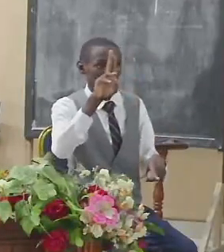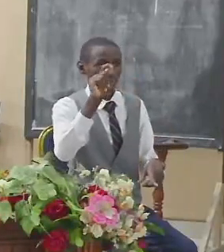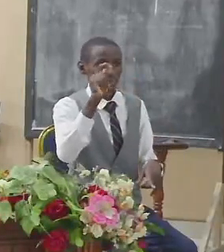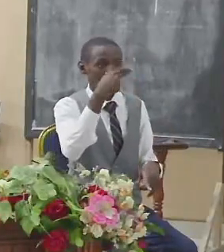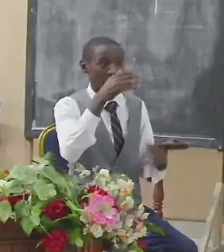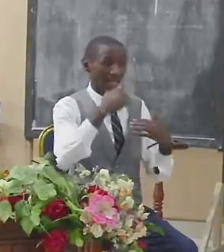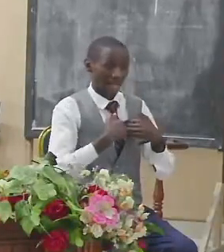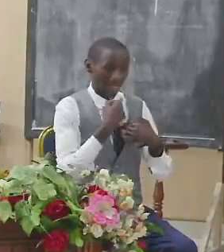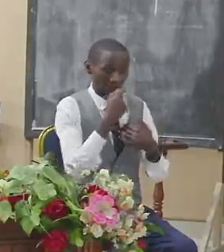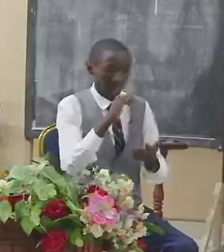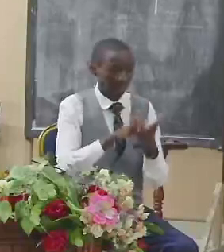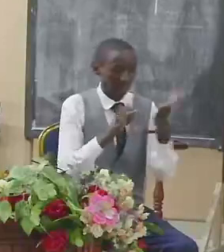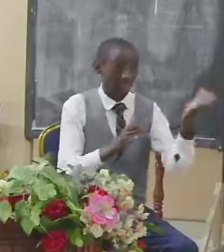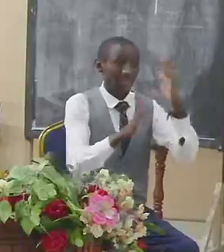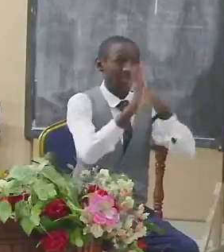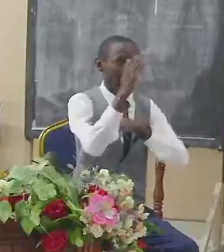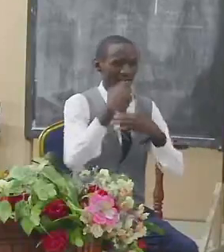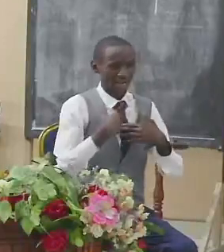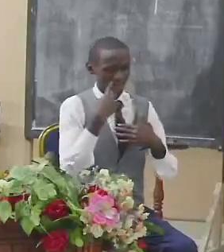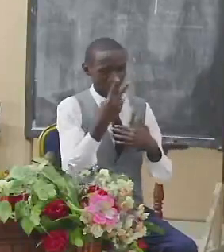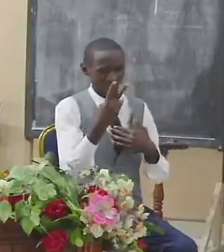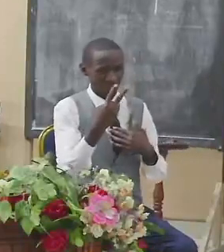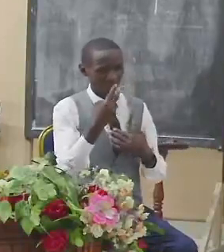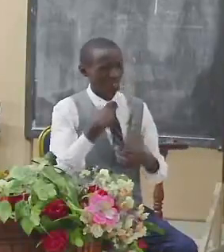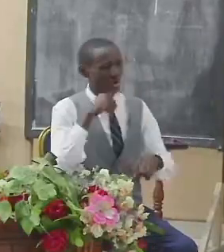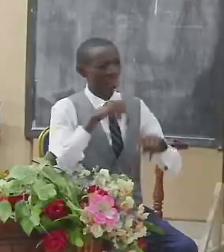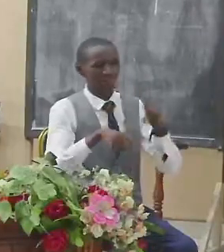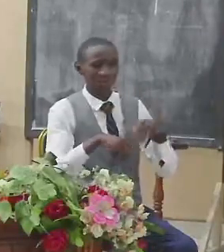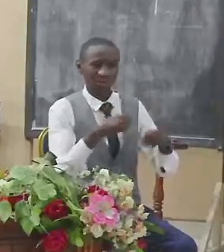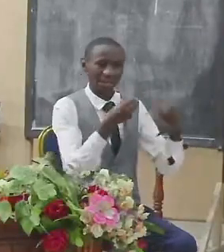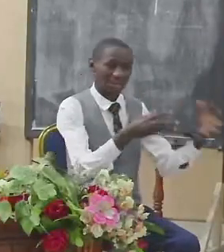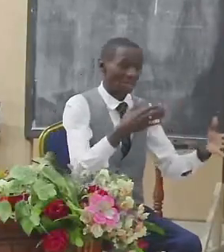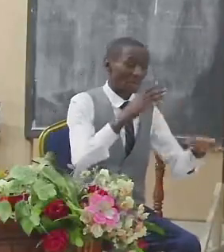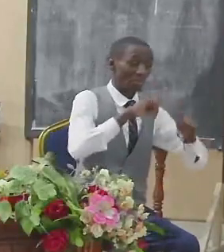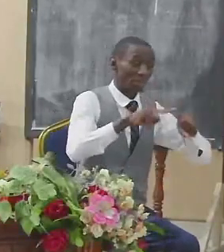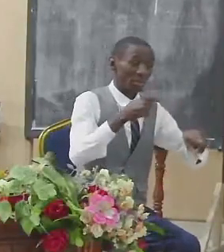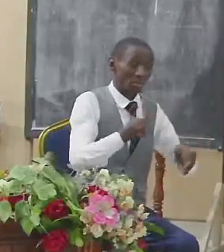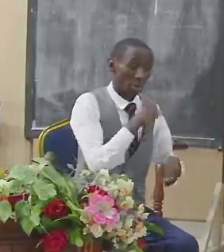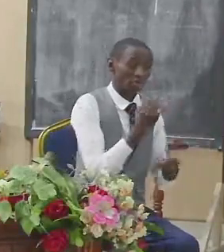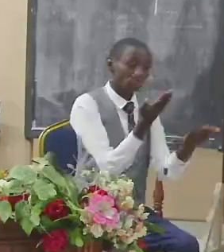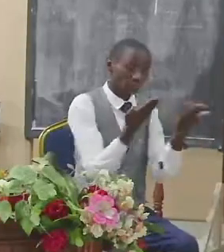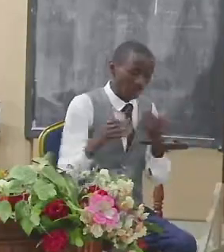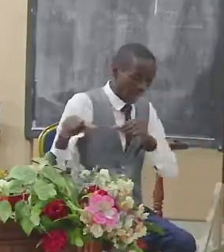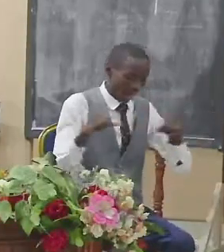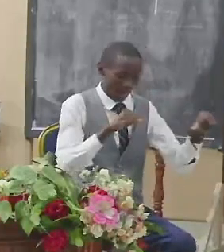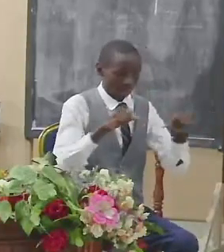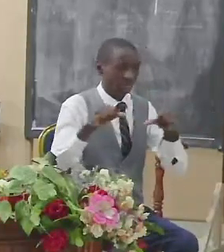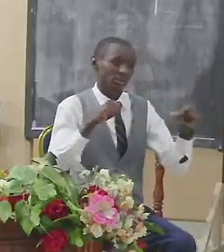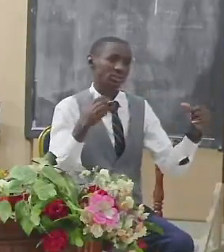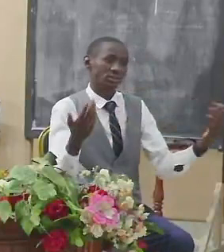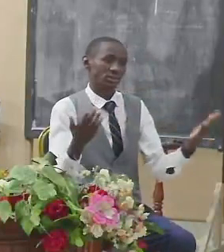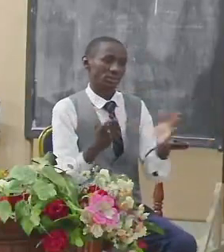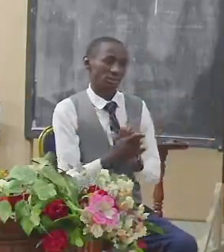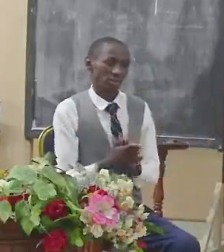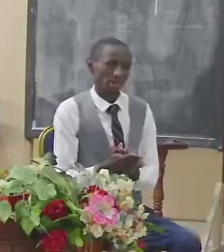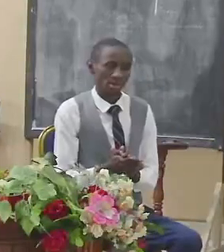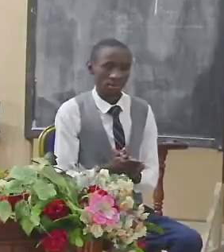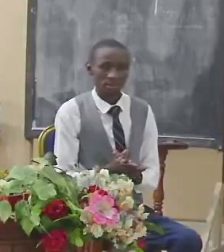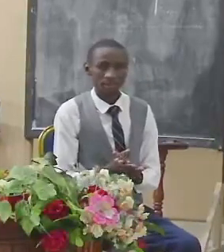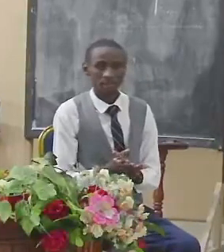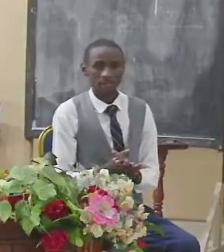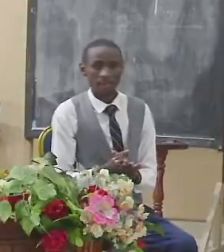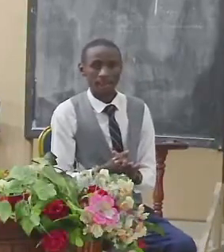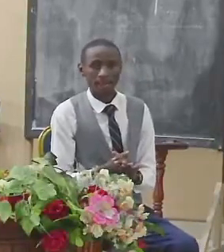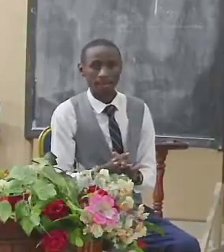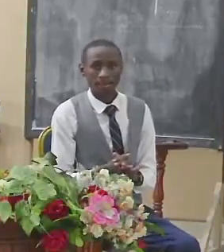vile. Mungu akaona hili. Je ne peux pas me laisser. Je vais agir. Yesu mwache inafaa nitende.